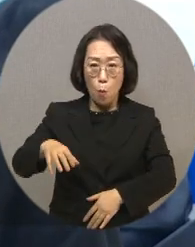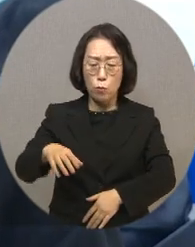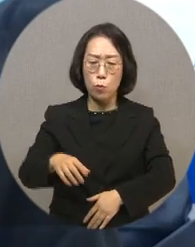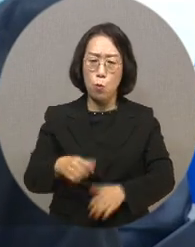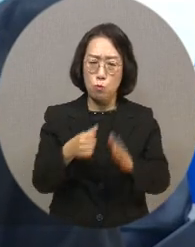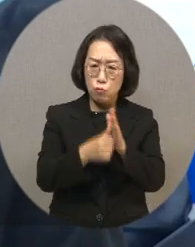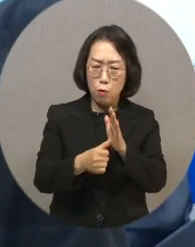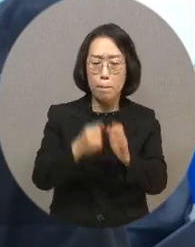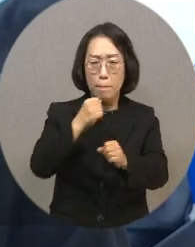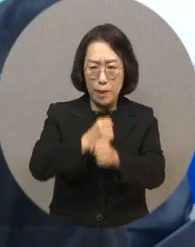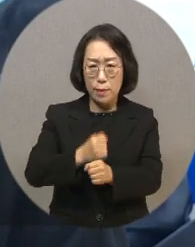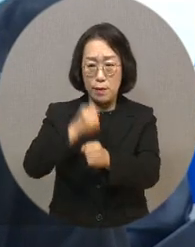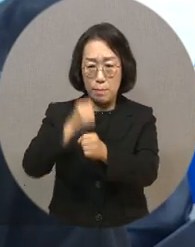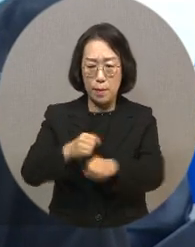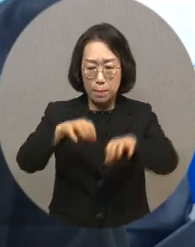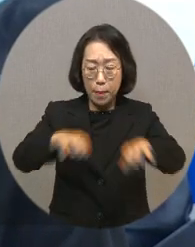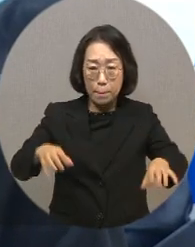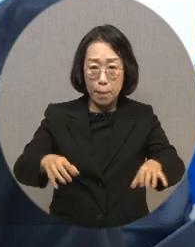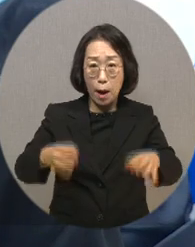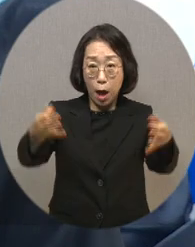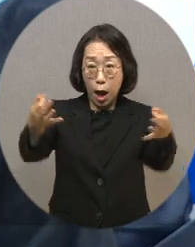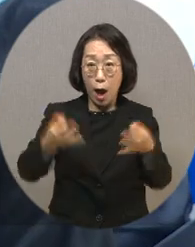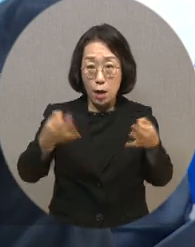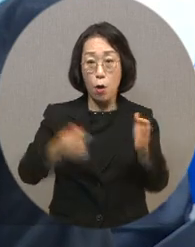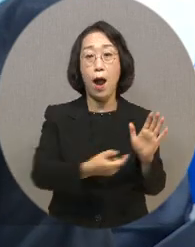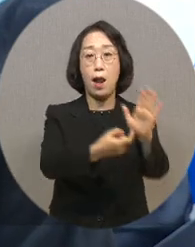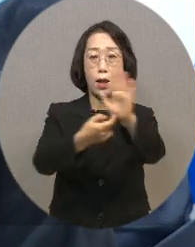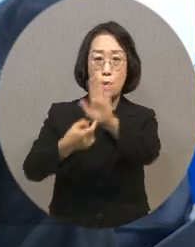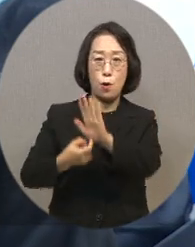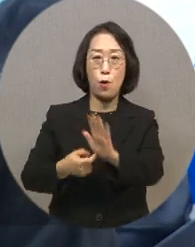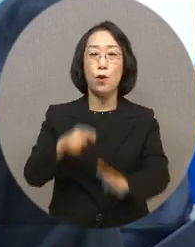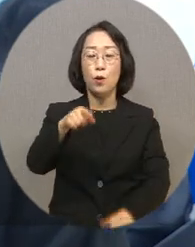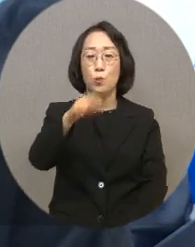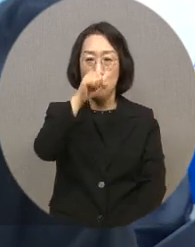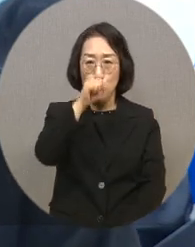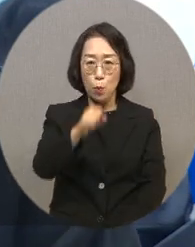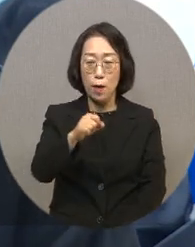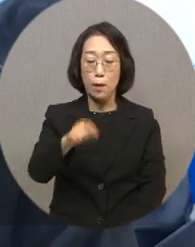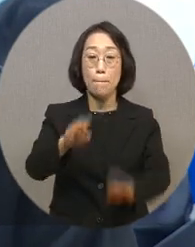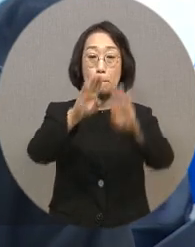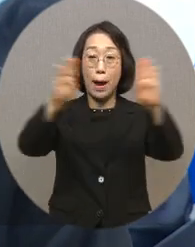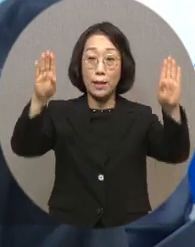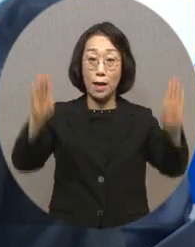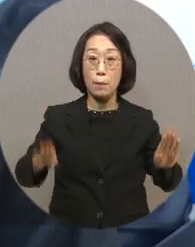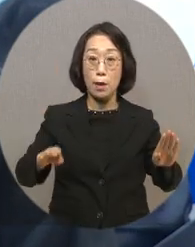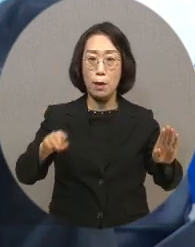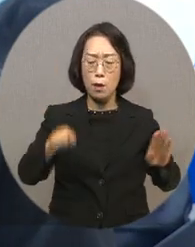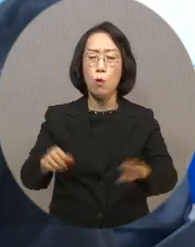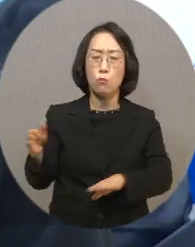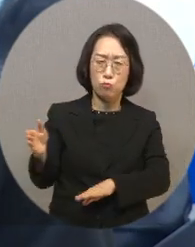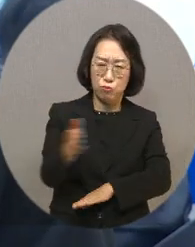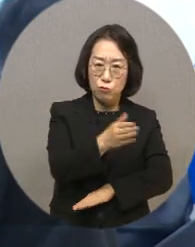있었다는 것을 알릴 수 있었다는 게 저한테 굉장히 좋았던 것 같습니다. 또한 이번 박람회를 기점으로